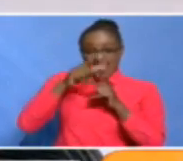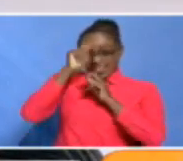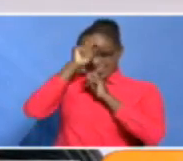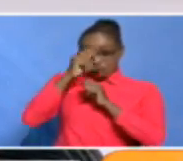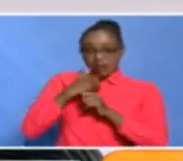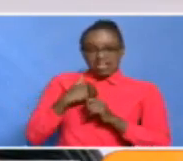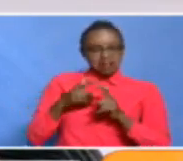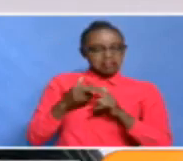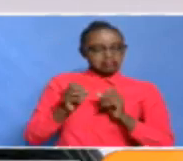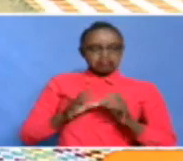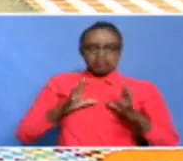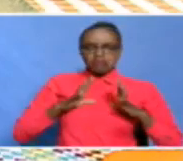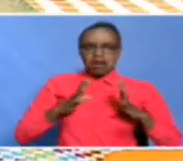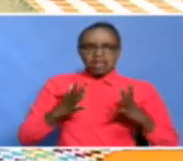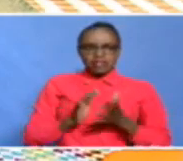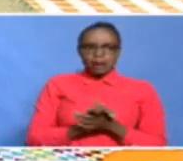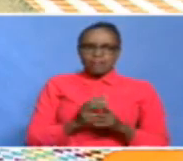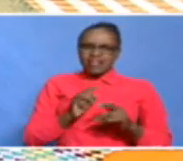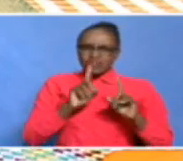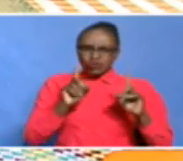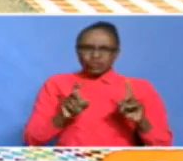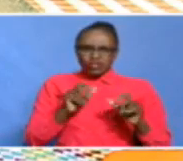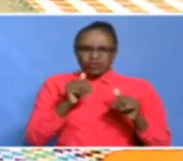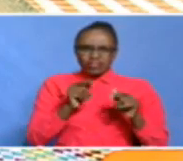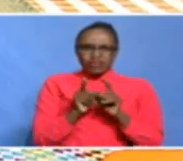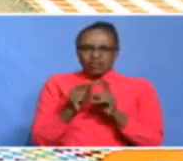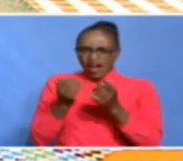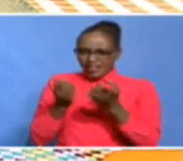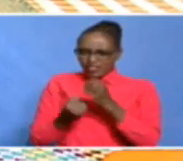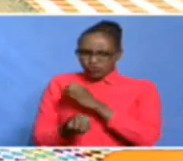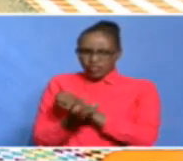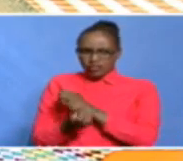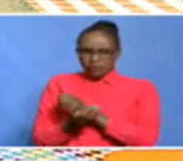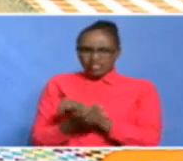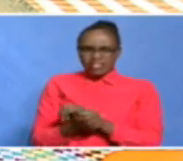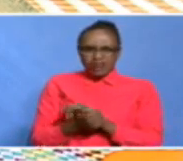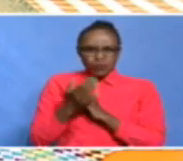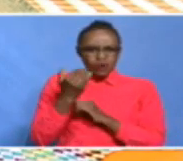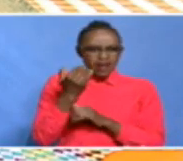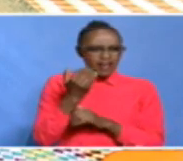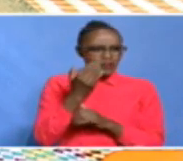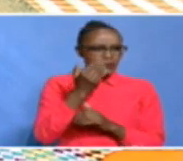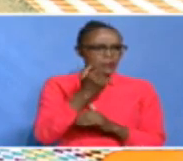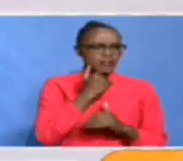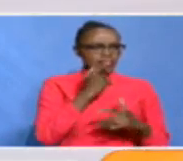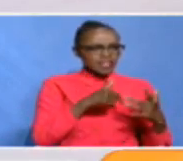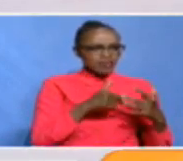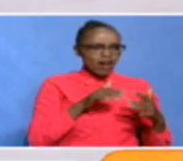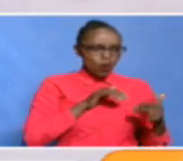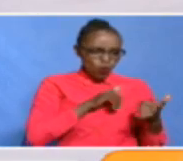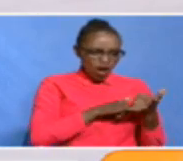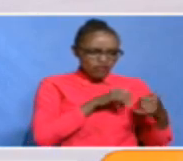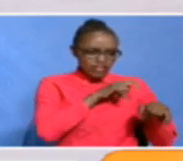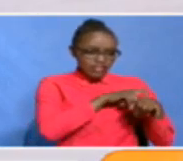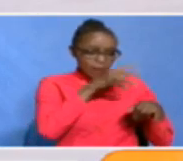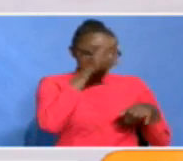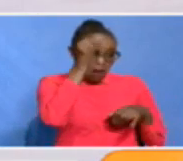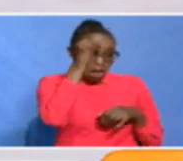Mbona kuna swali na tatizo nataka mkala na mzoa. Na mbona tunasema mke anapokuwa na